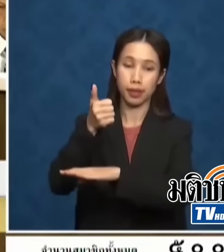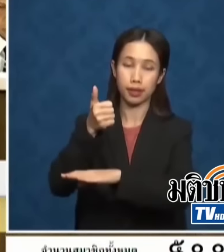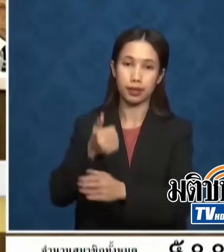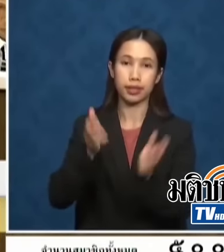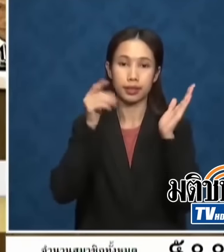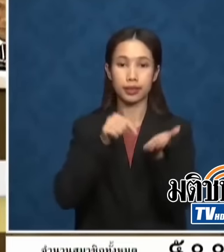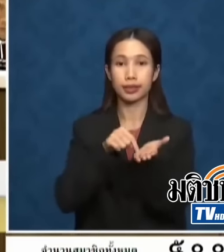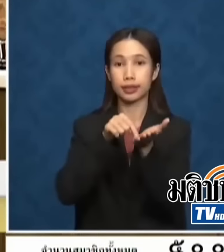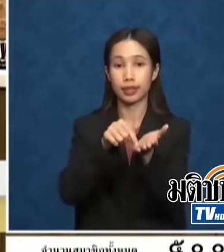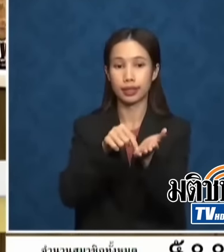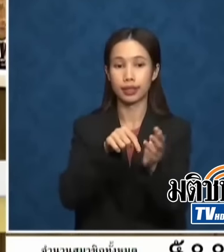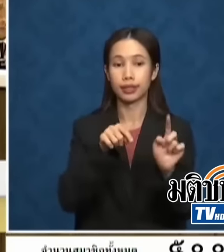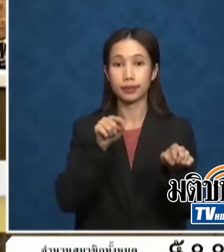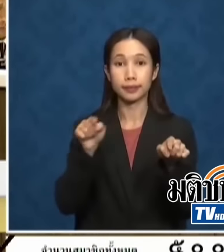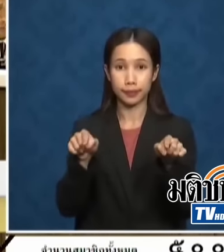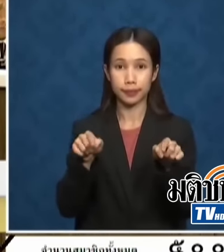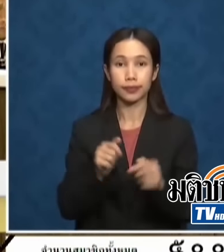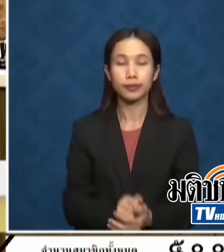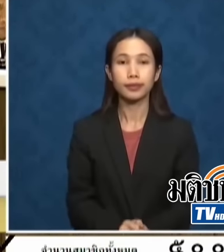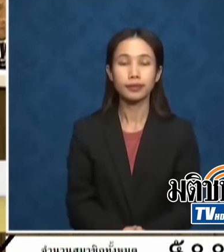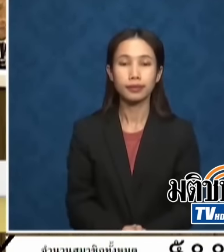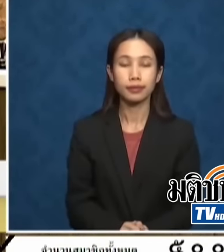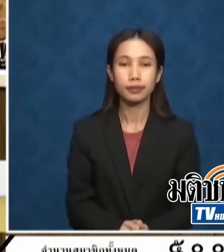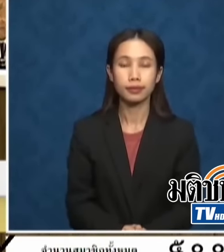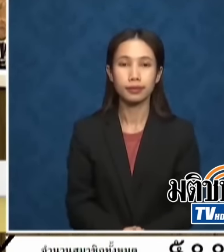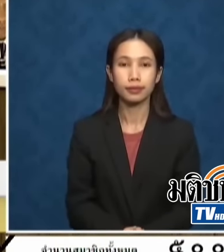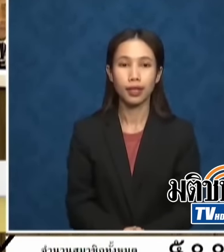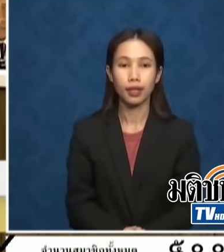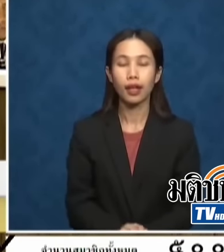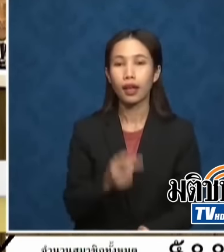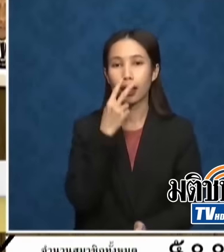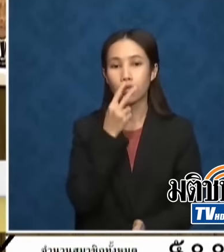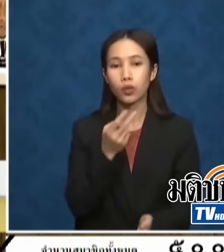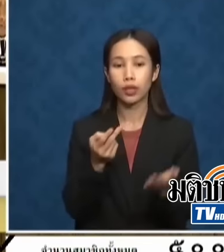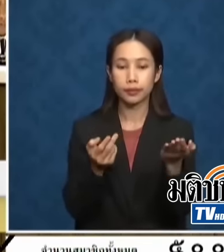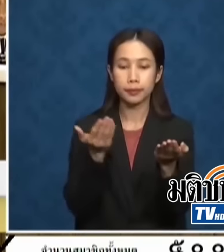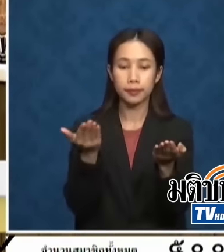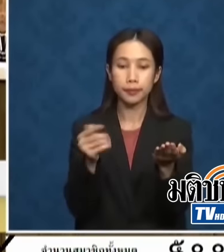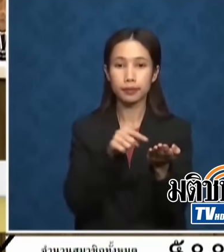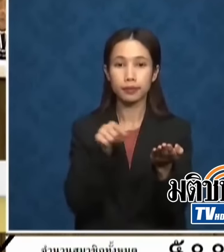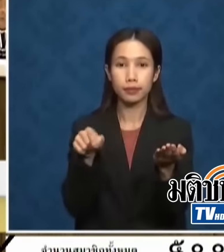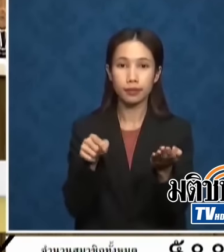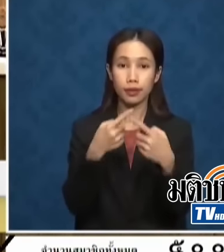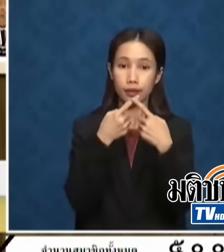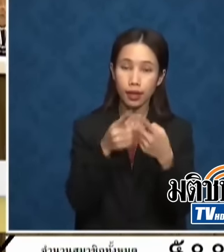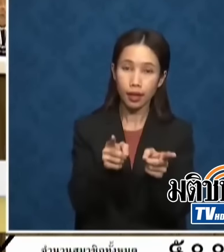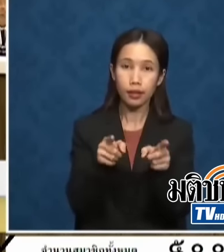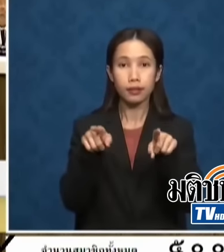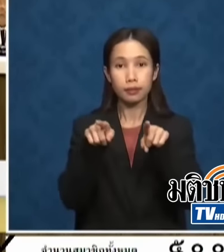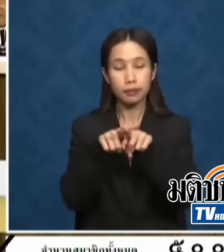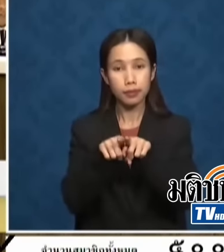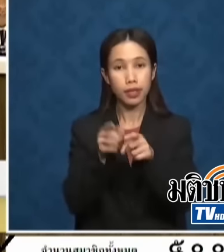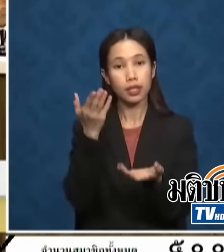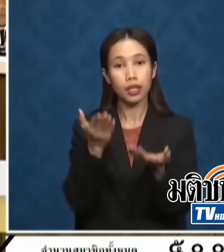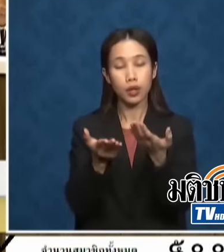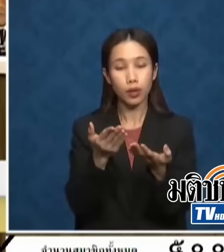ที่ได้เสนอไปก่อนหน้านี้มีความแตกต่างหรือมีความเหมือนกันมีจุดร่ว